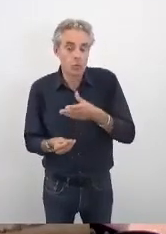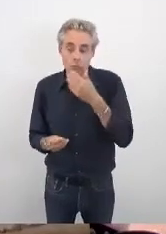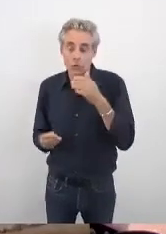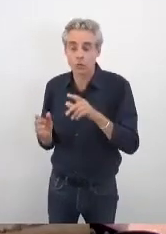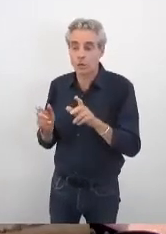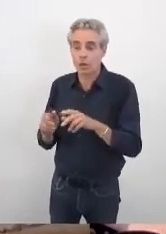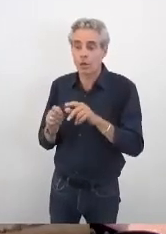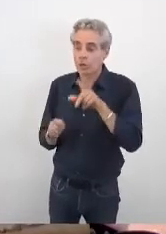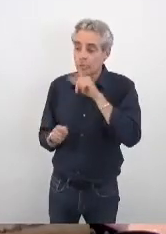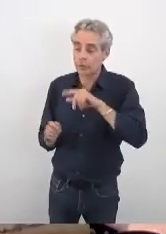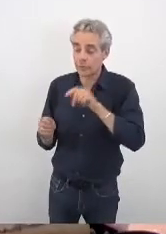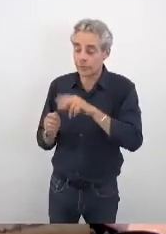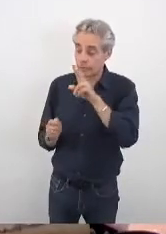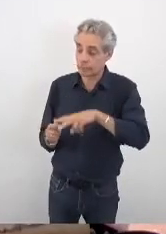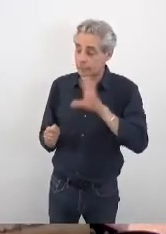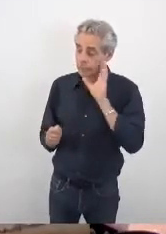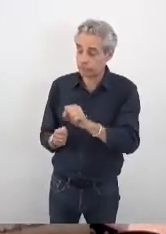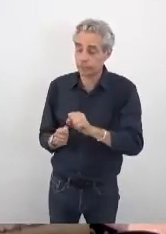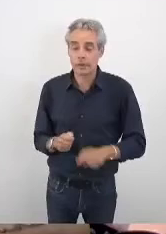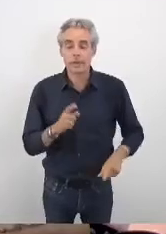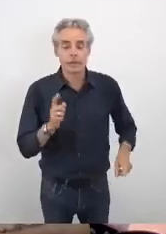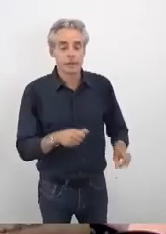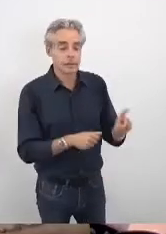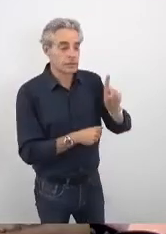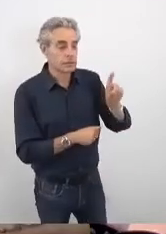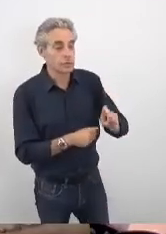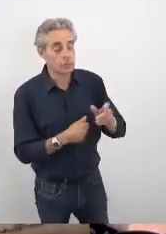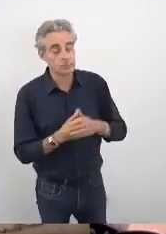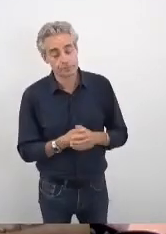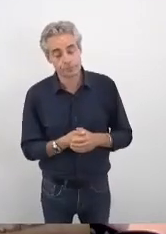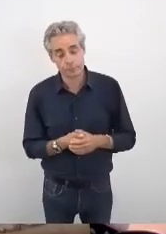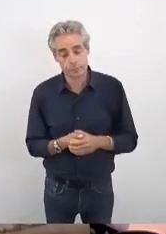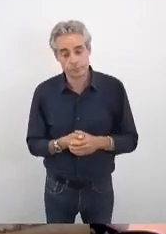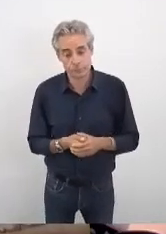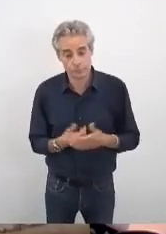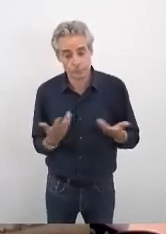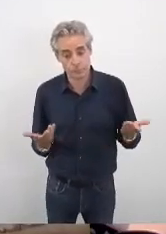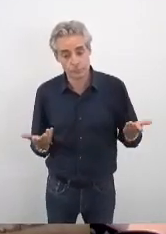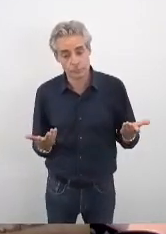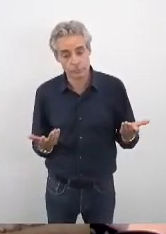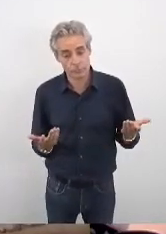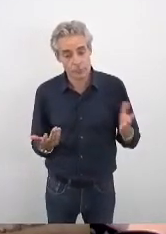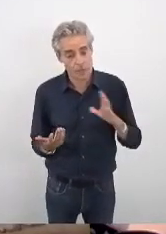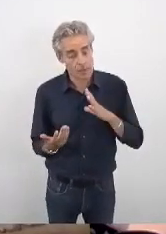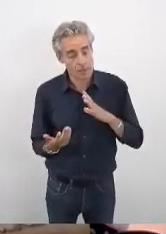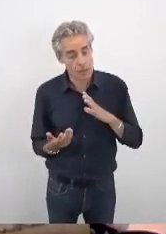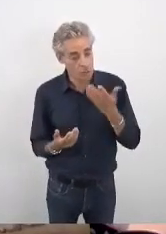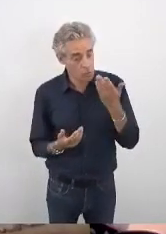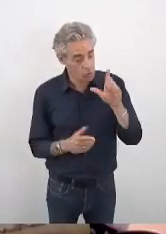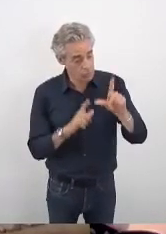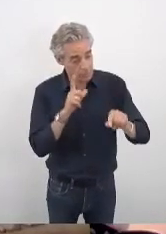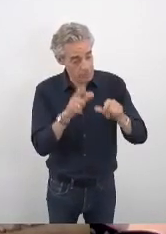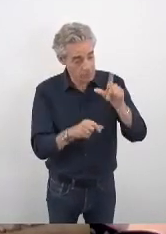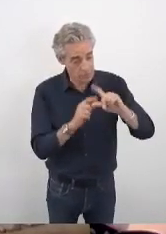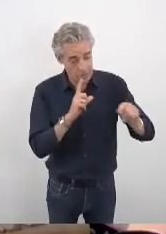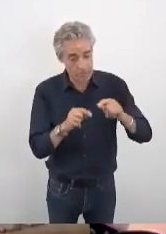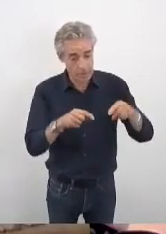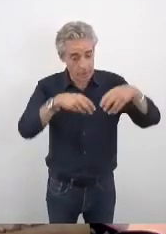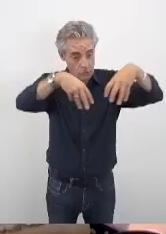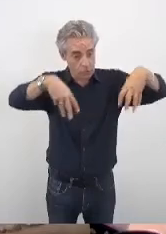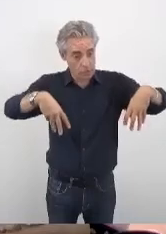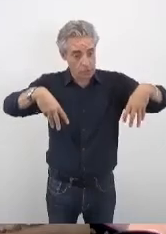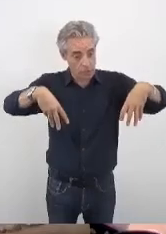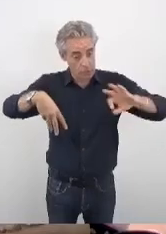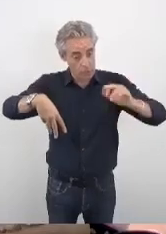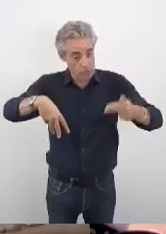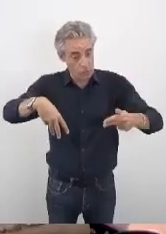biais. Et j'en viens à ma question. Y a-t-il d'autres départs, d'autres modifications? Pouvez-vous